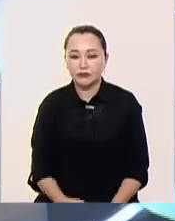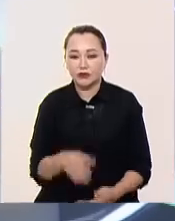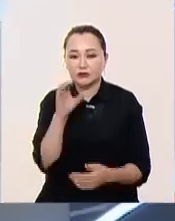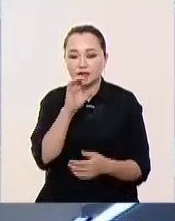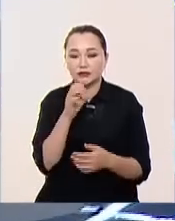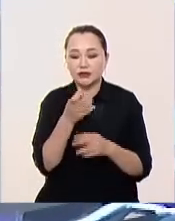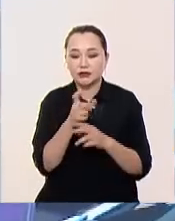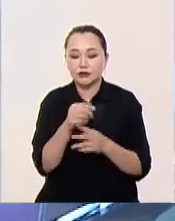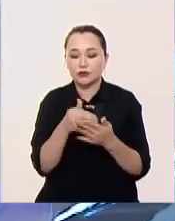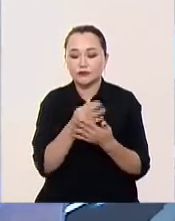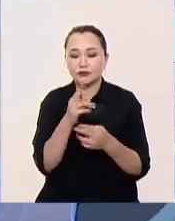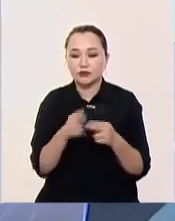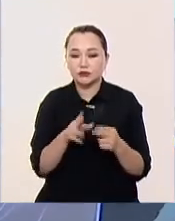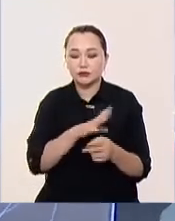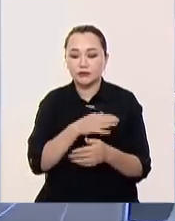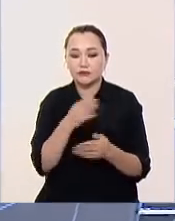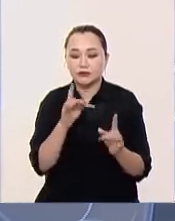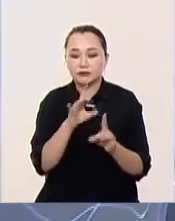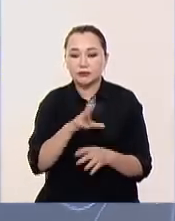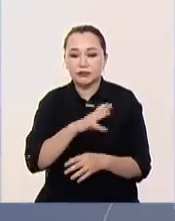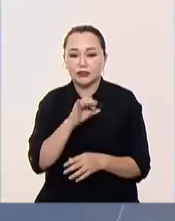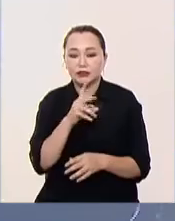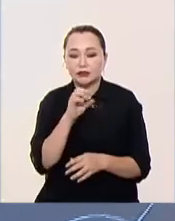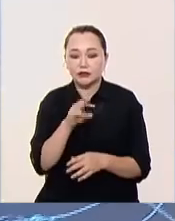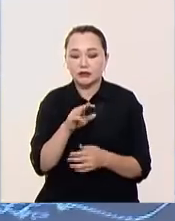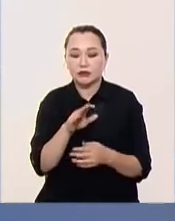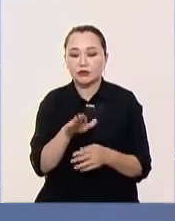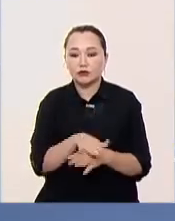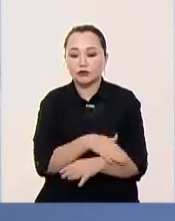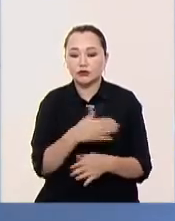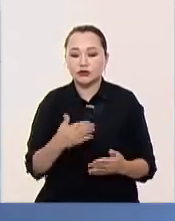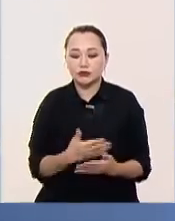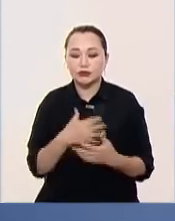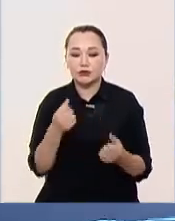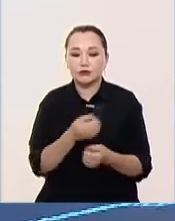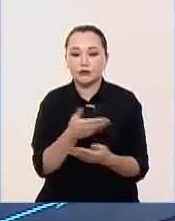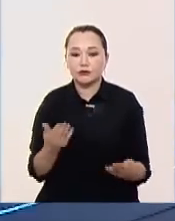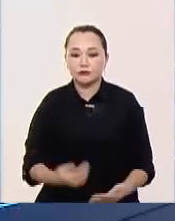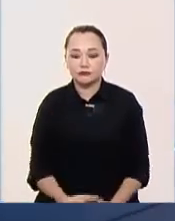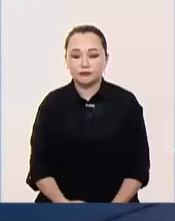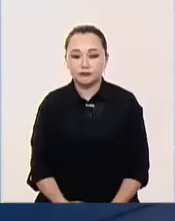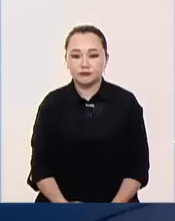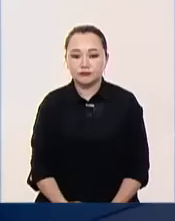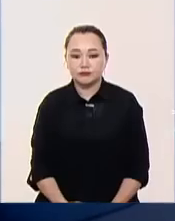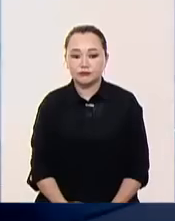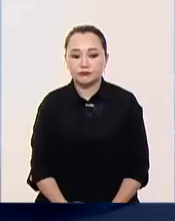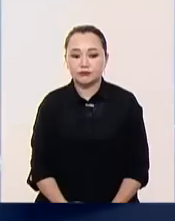Сәрсенбідегі жаңалықтар легі осындай. Онымен өздерін станстырған ерғанат көп жасар, көп жасайды. Сау болыңыздар.